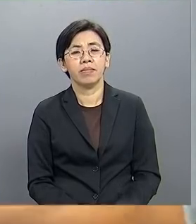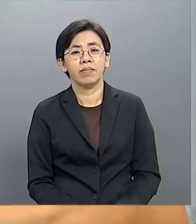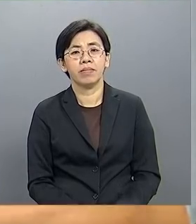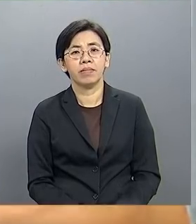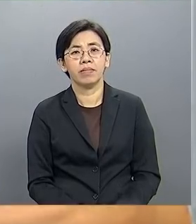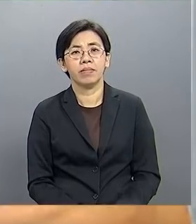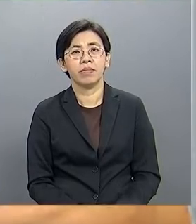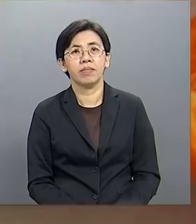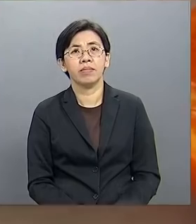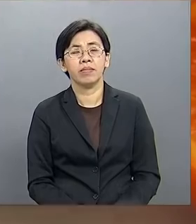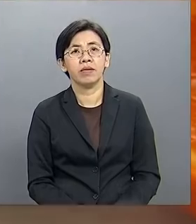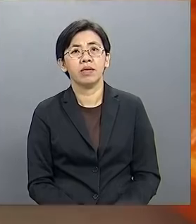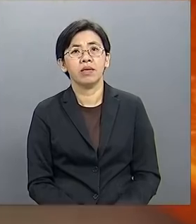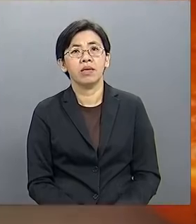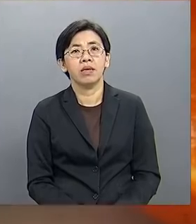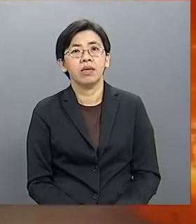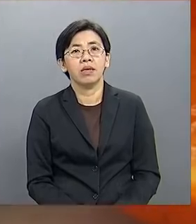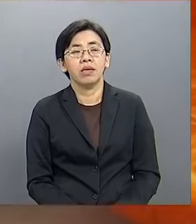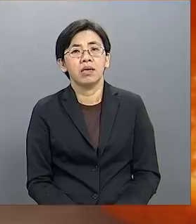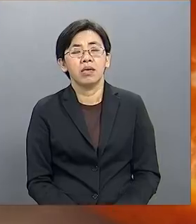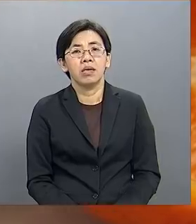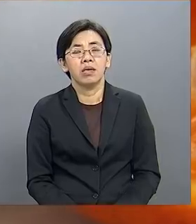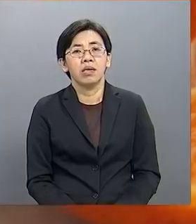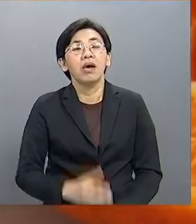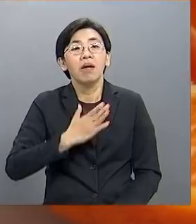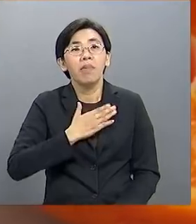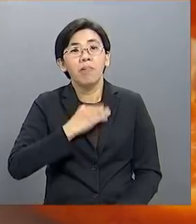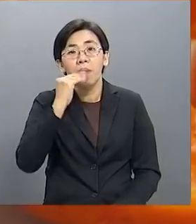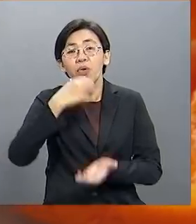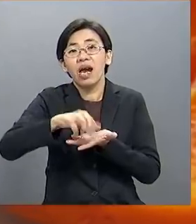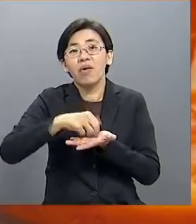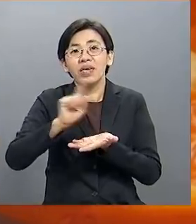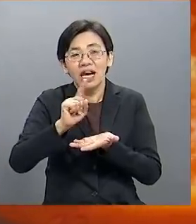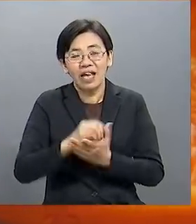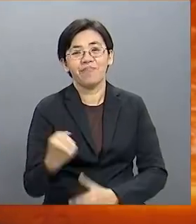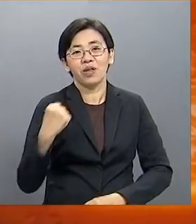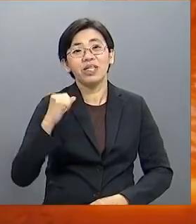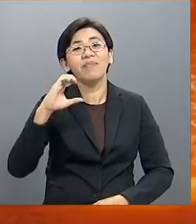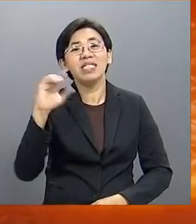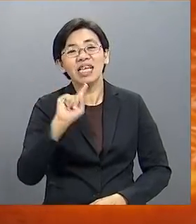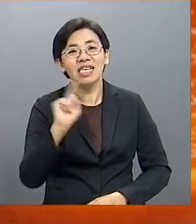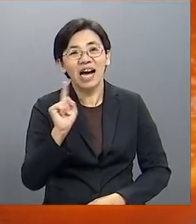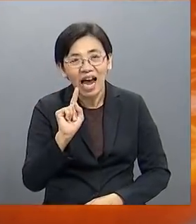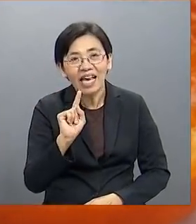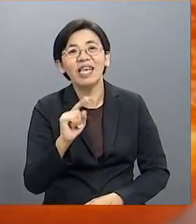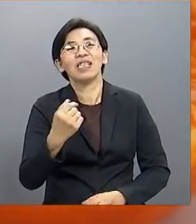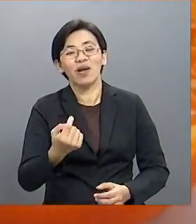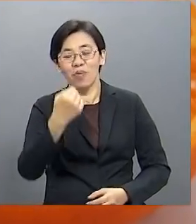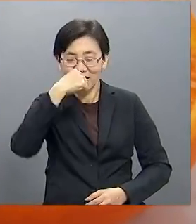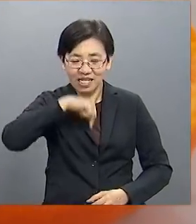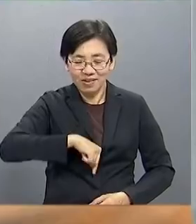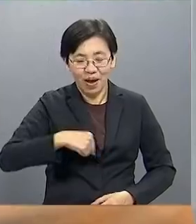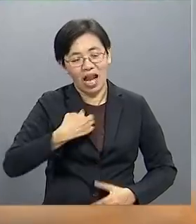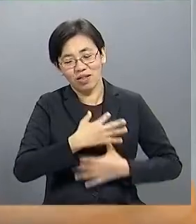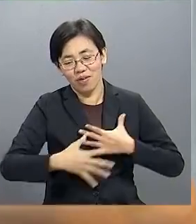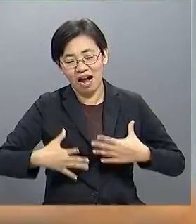ในโรงพยาบาลนั่นคือค่าสิ่งที่ผมพูดถึงก็คือการใช้วิตามินซีในการกระตุ้นภูมิต้านทานเพื่อให้มีภูมิต้านทานในการต่